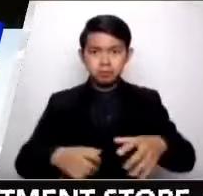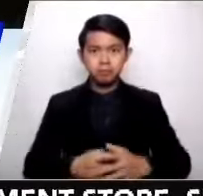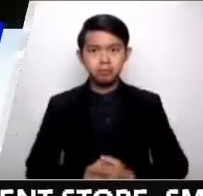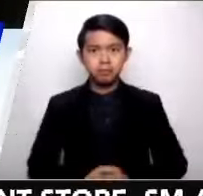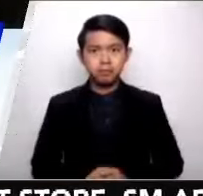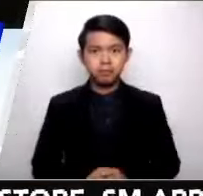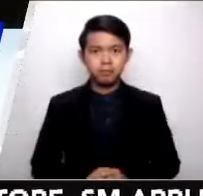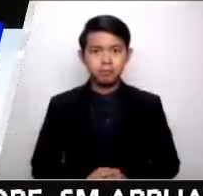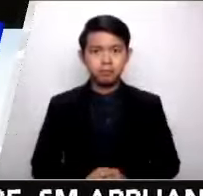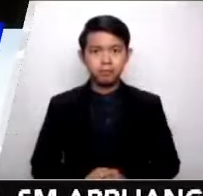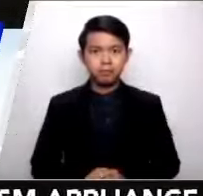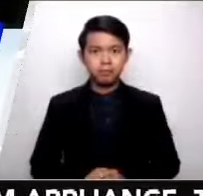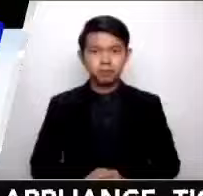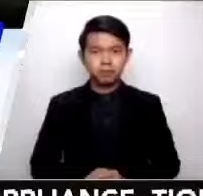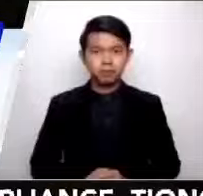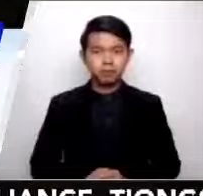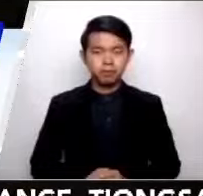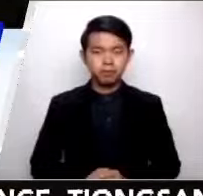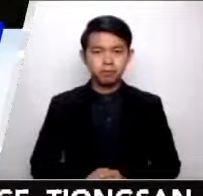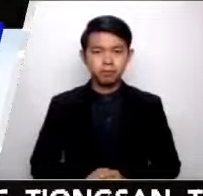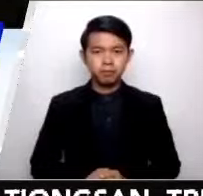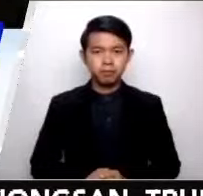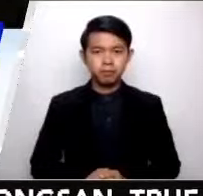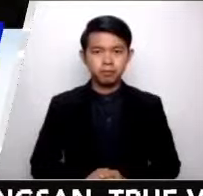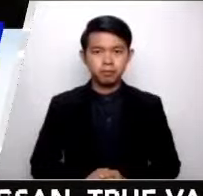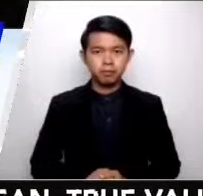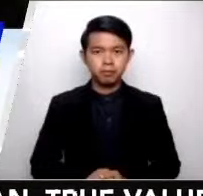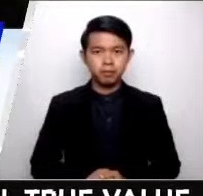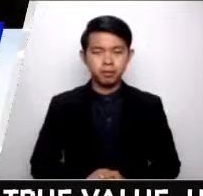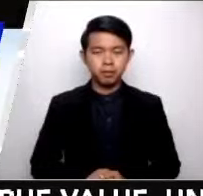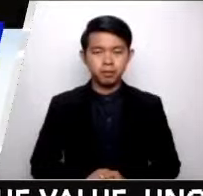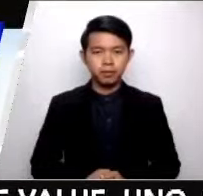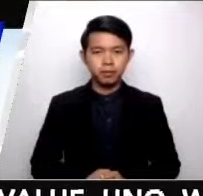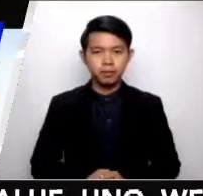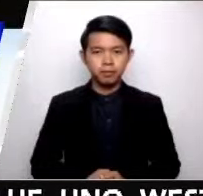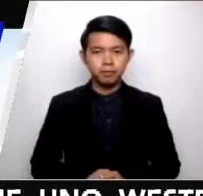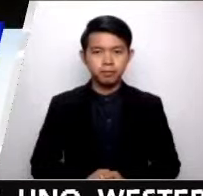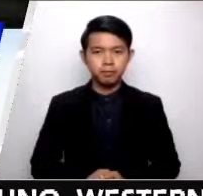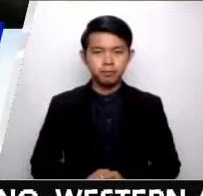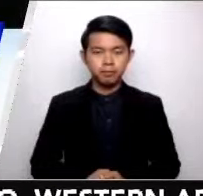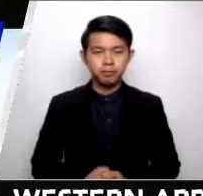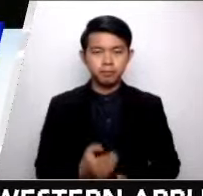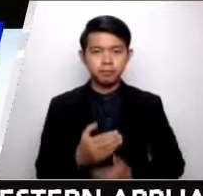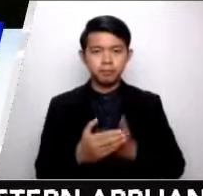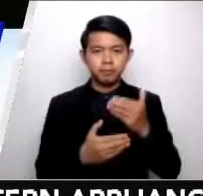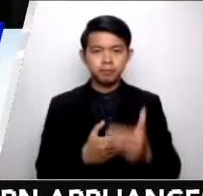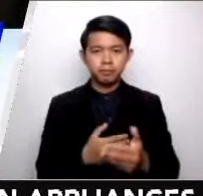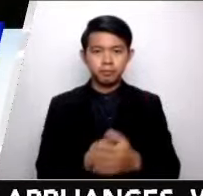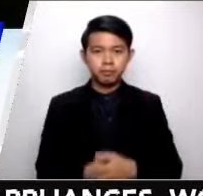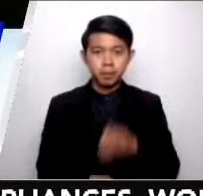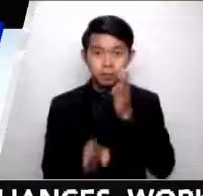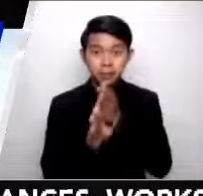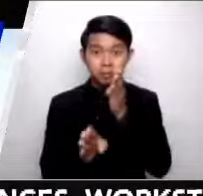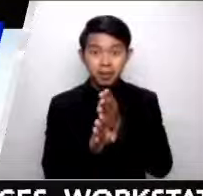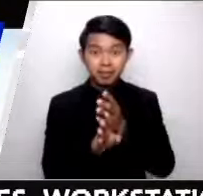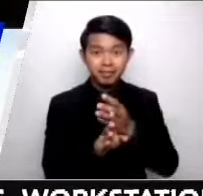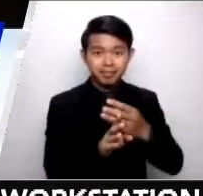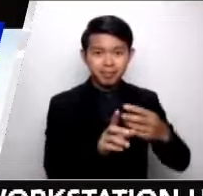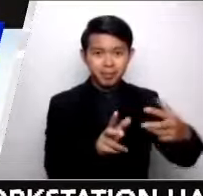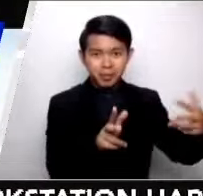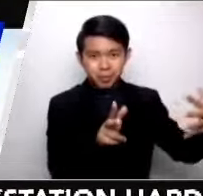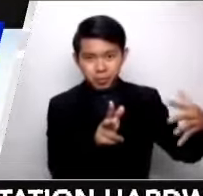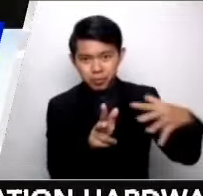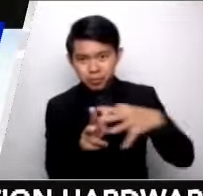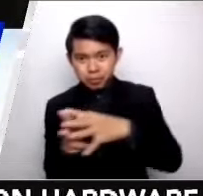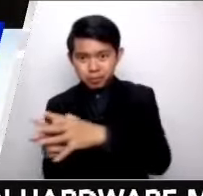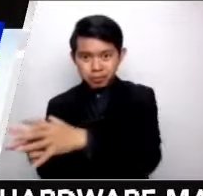Yung bus in ano? Nayon ko na sumigaw. Napasigaw ang ilang residente sa Noveleta, Cavite nang inanod ng rumaragas ang baha